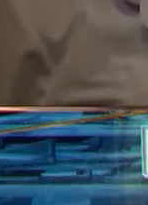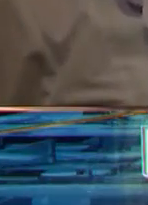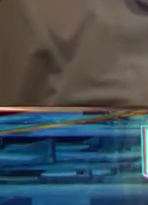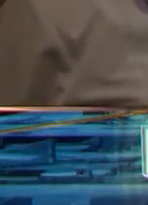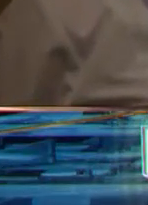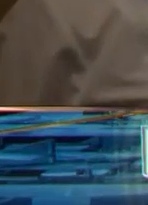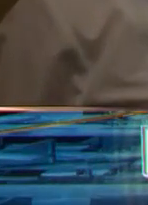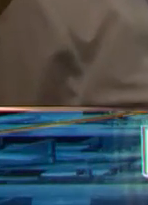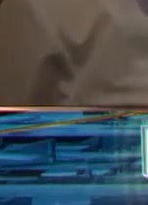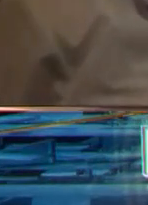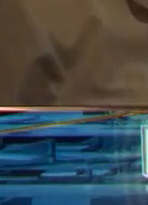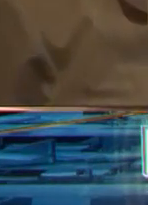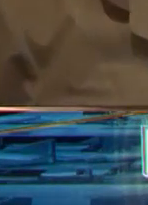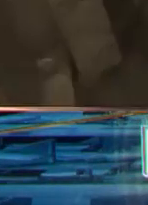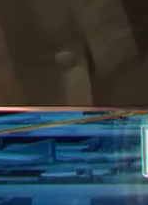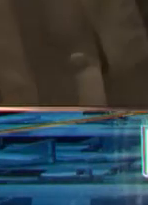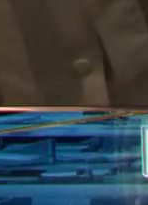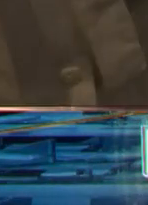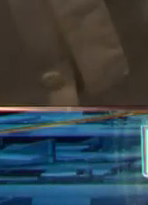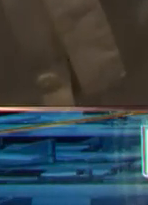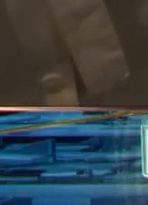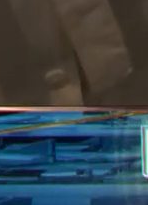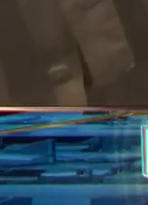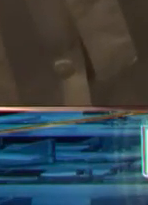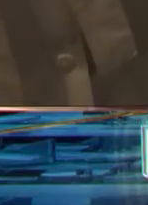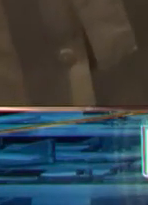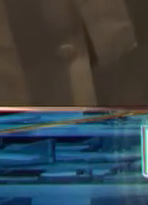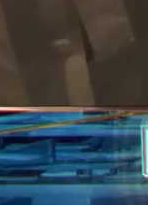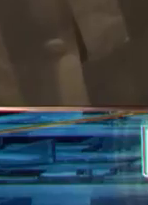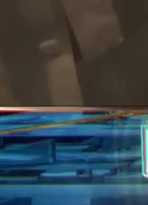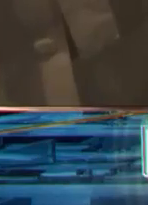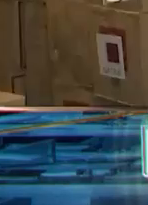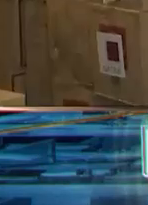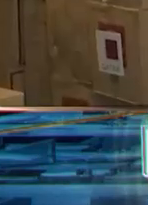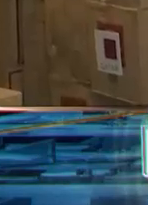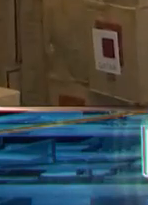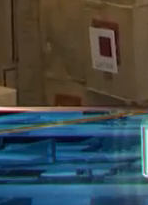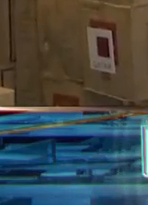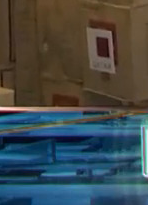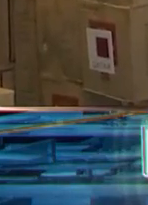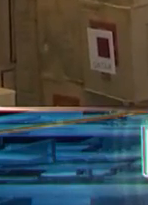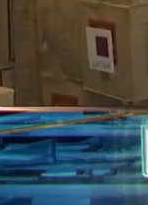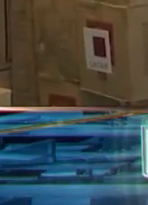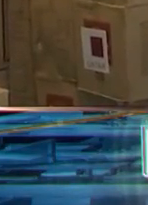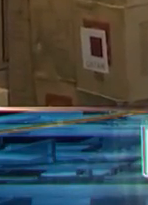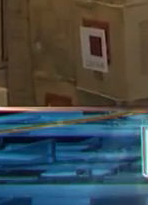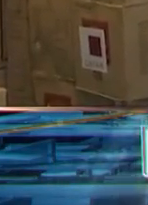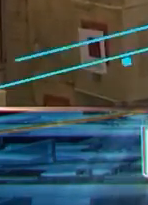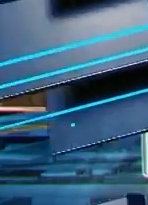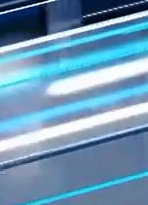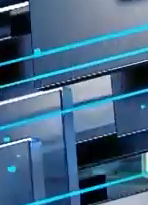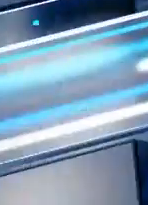Өңірге халыққа қажетті дәрі-дәрмектің алды жеткізілді, бірақ препараттар белгісіз себептермен дәріханаларға таратылмапты.